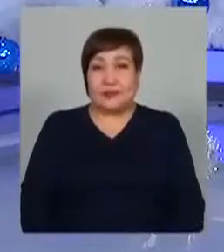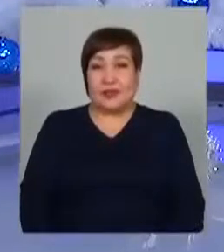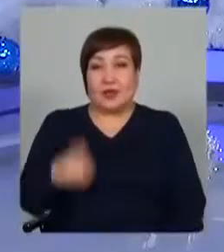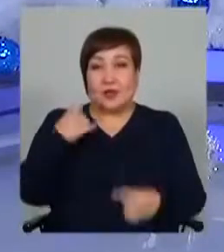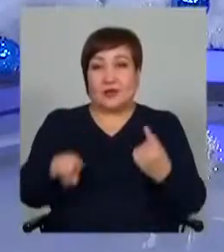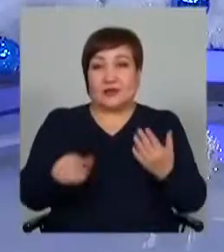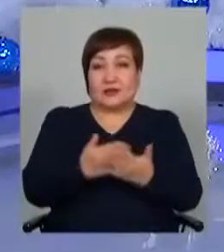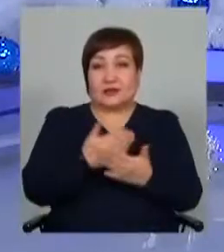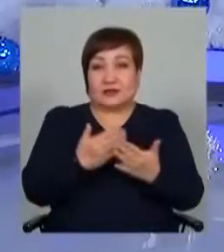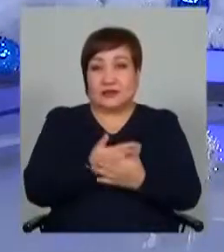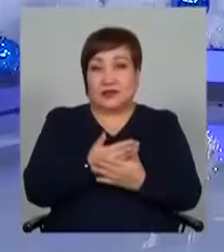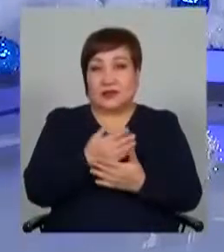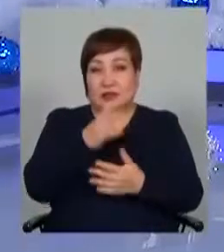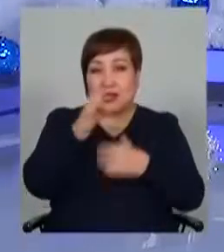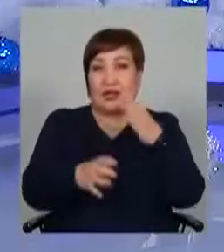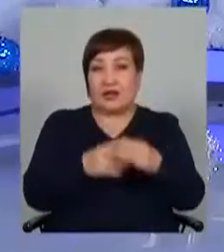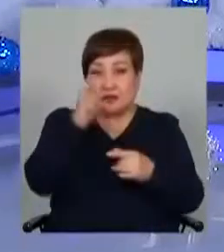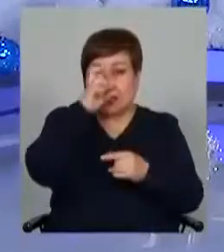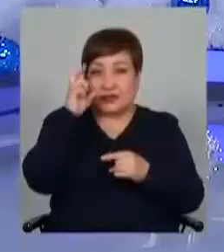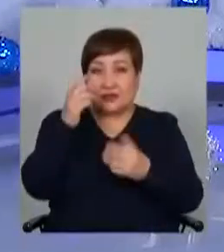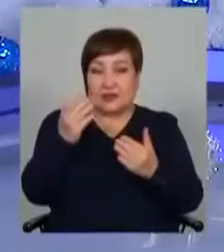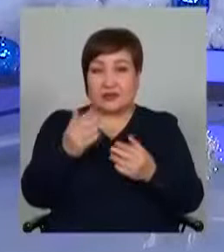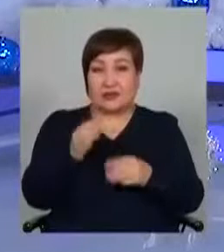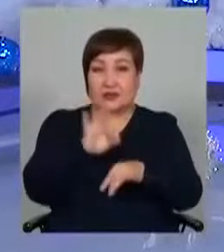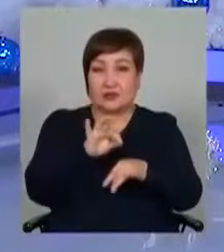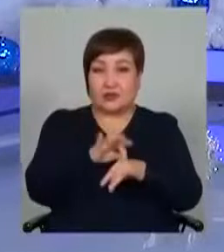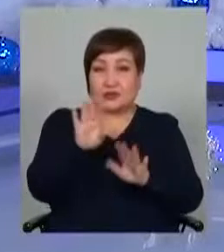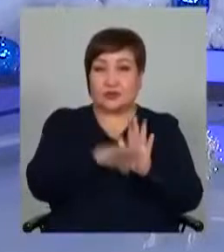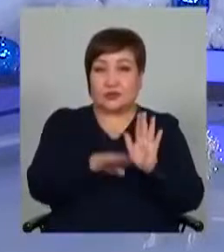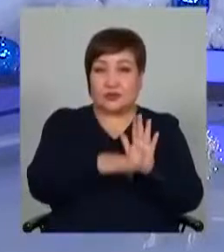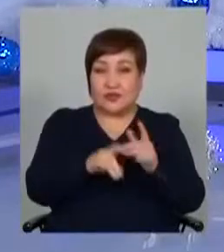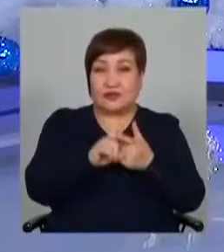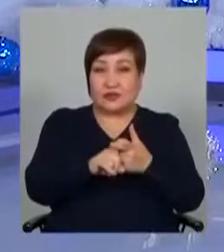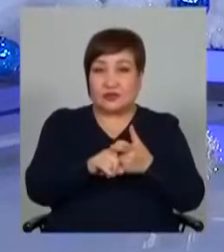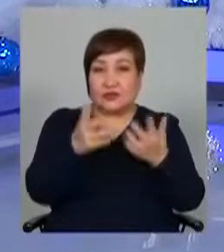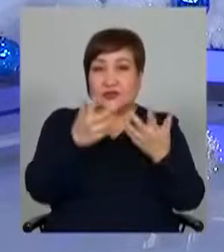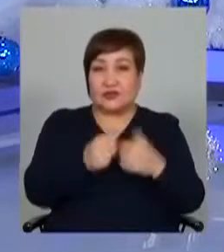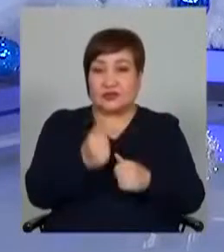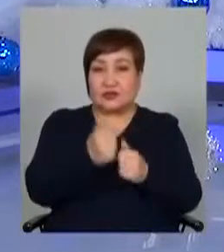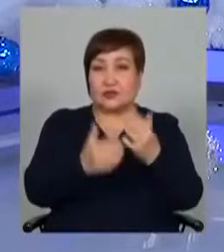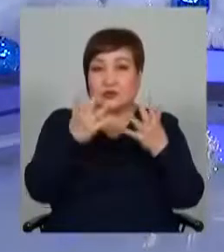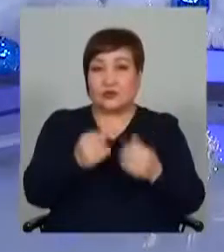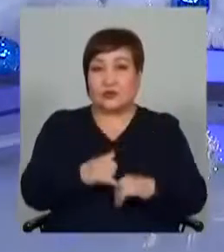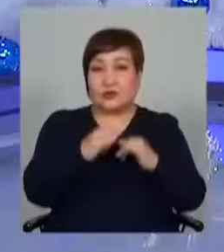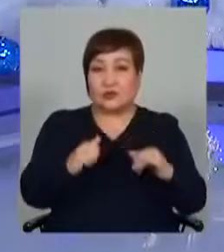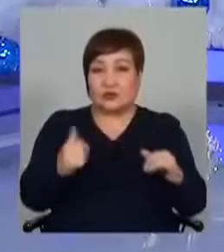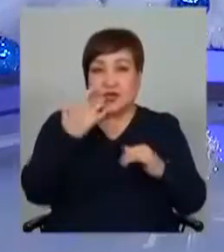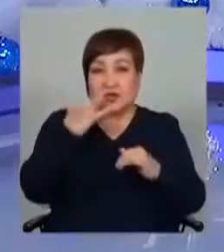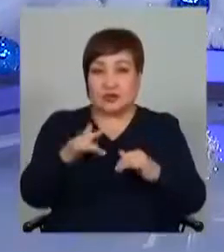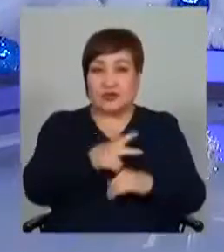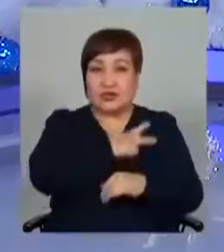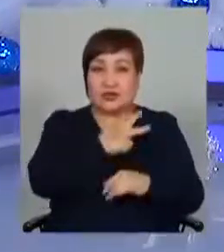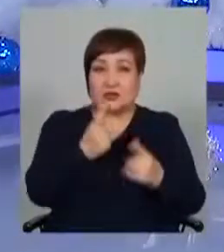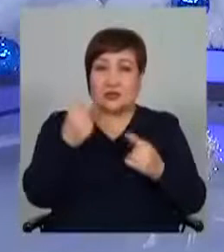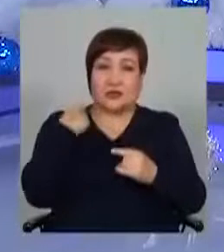Өзгеде жаңалықтар. Әлем елдерінде қазір індет өршіп, вирус жұқтырғандар саны күн санап артып келеді. АқШ, Канада,